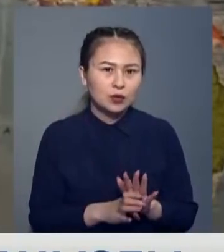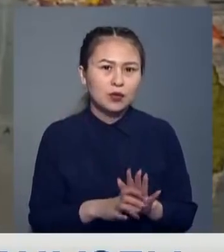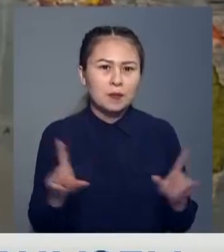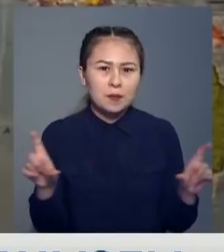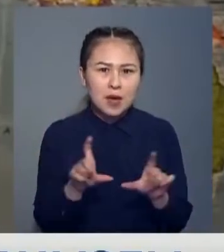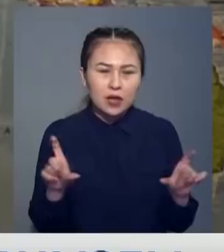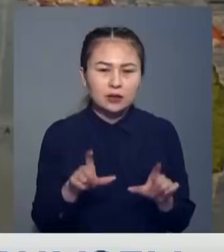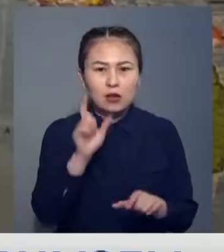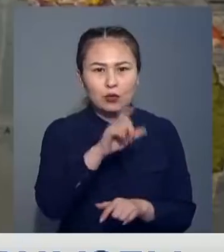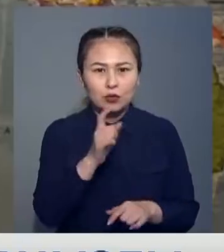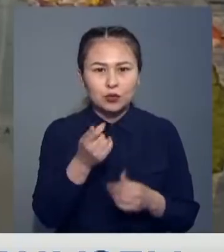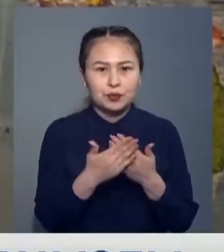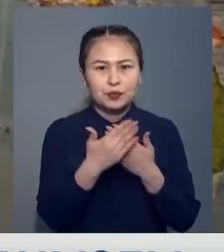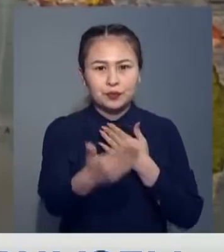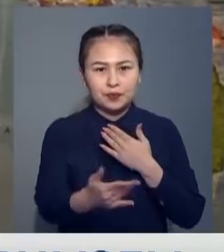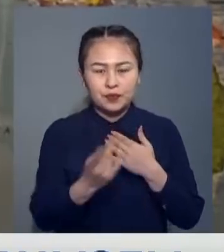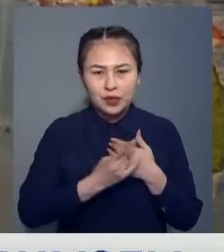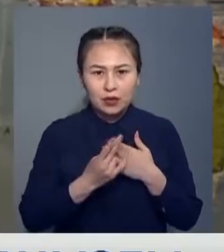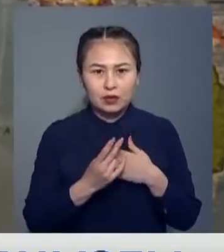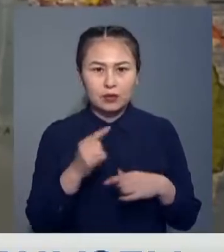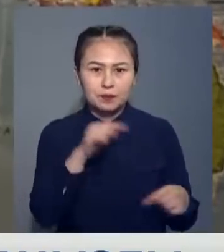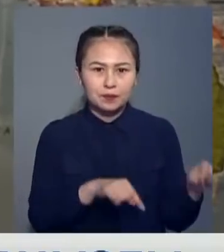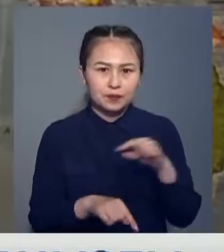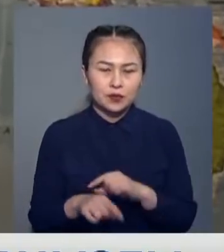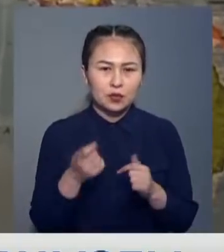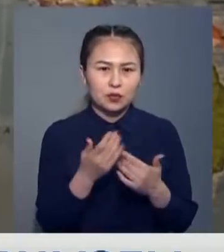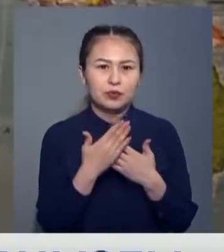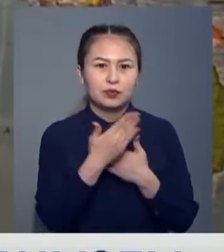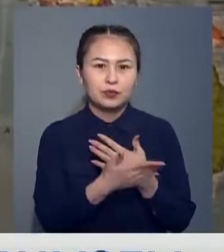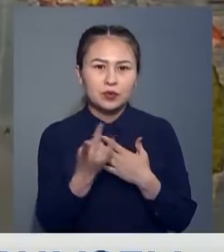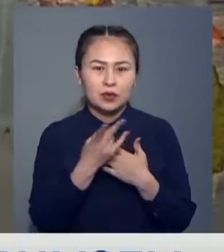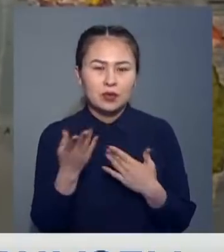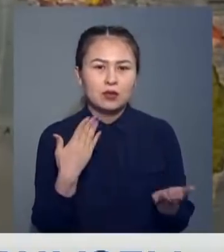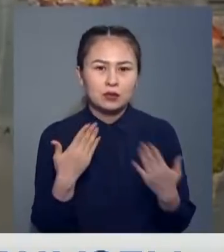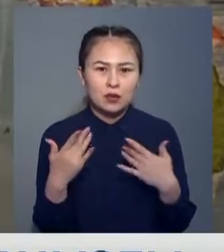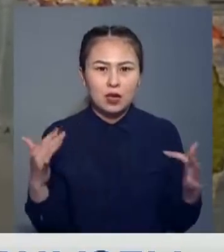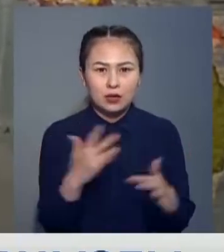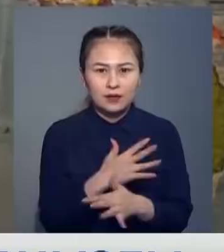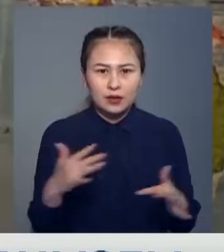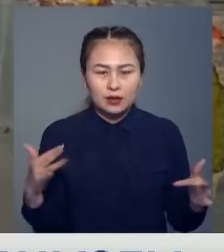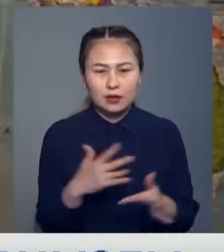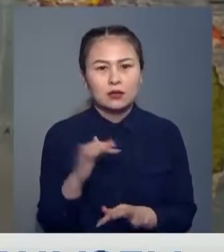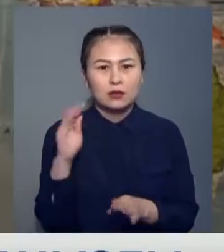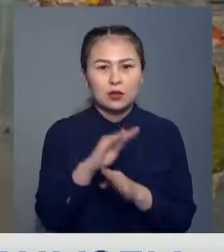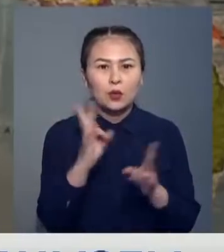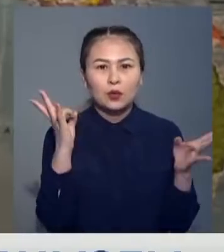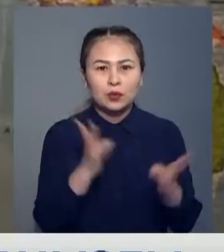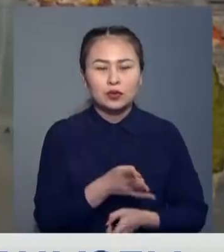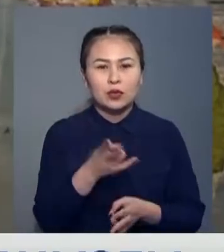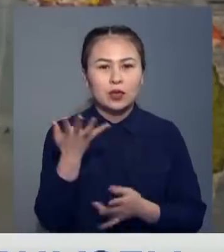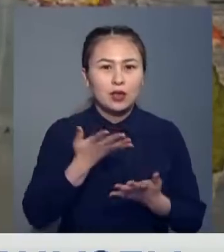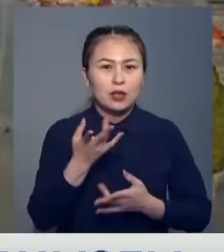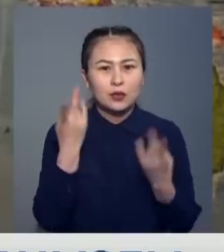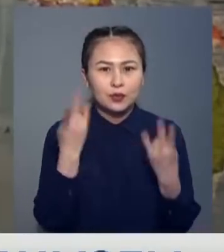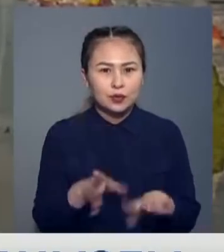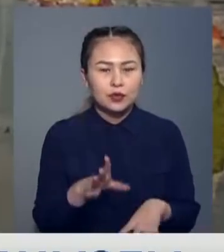Дүкендерде адамдар дистанцияны сақтап, бір-бірінен алшақ жүрге тұрсады. Аса қажеттілік болмаса,